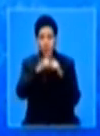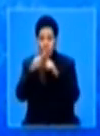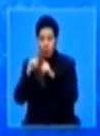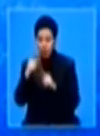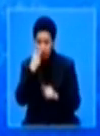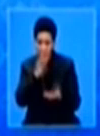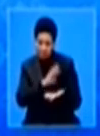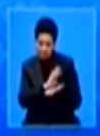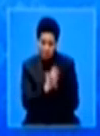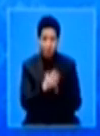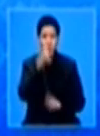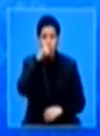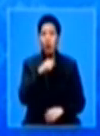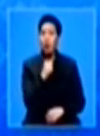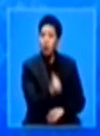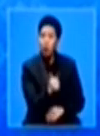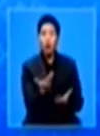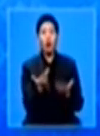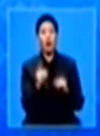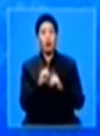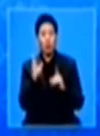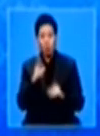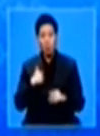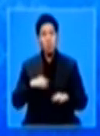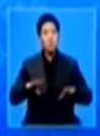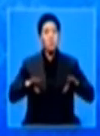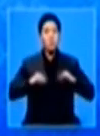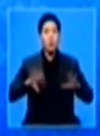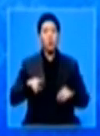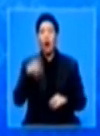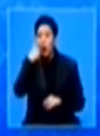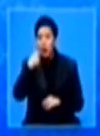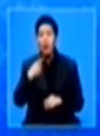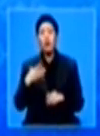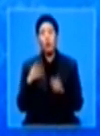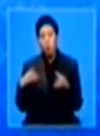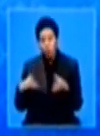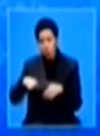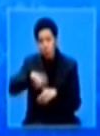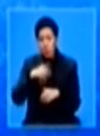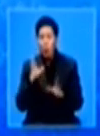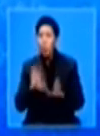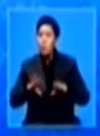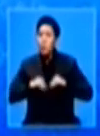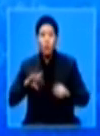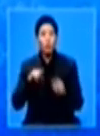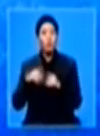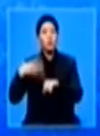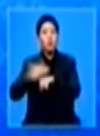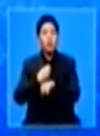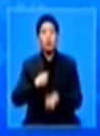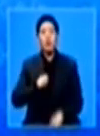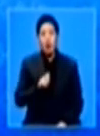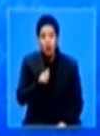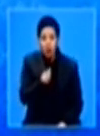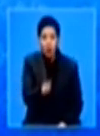ตย์นับตั้งแต่วันที่22พฤษภาคม2557เป็นต้นมามีการใช้ทั้งกฎหมายปกติและกฎห